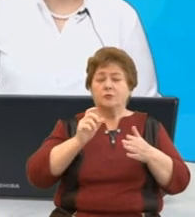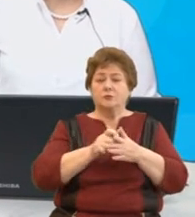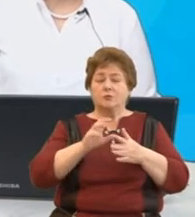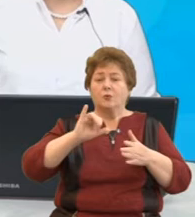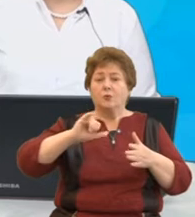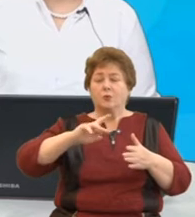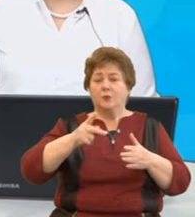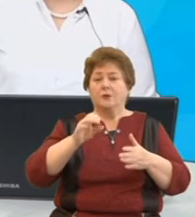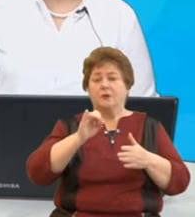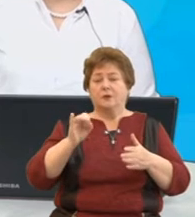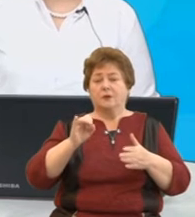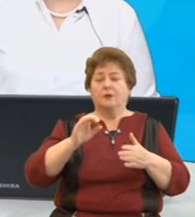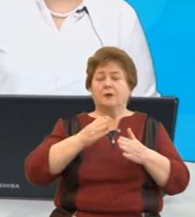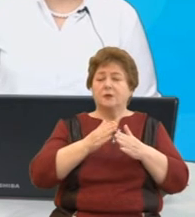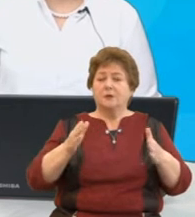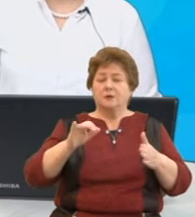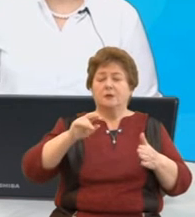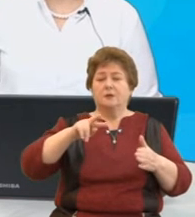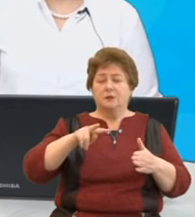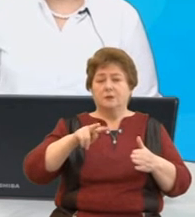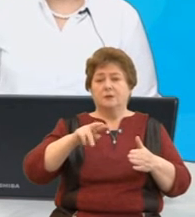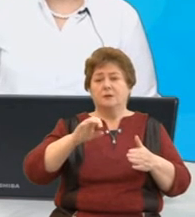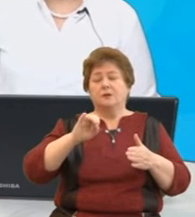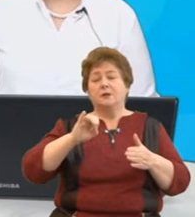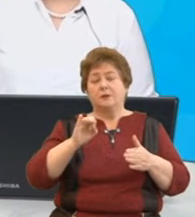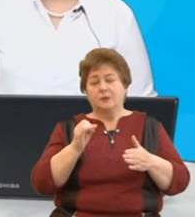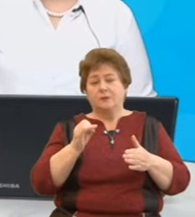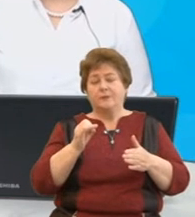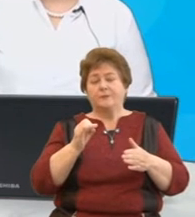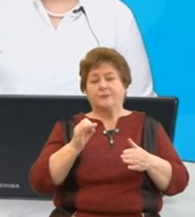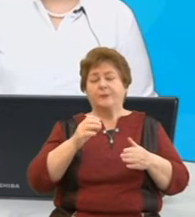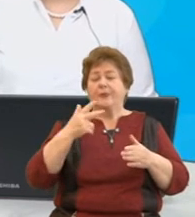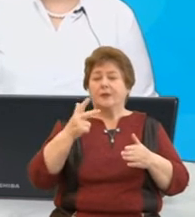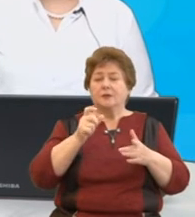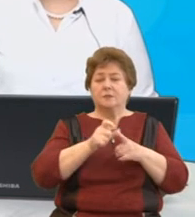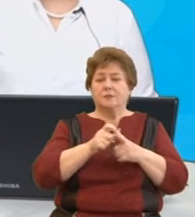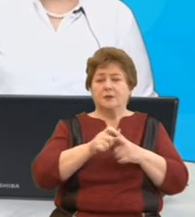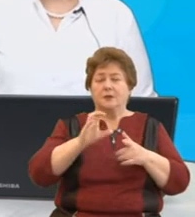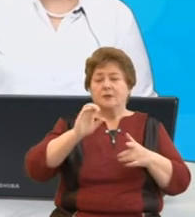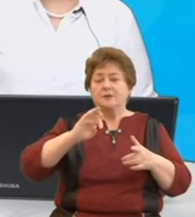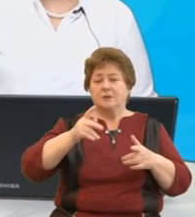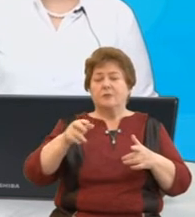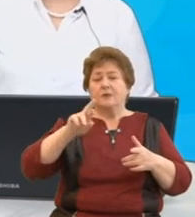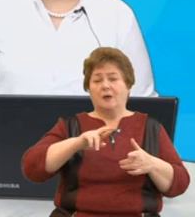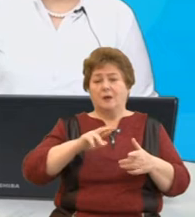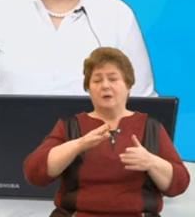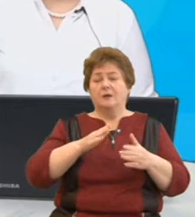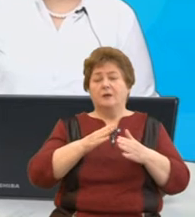ульи разделяет и третьим слове семья